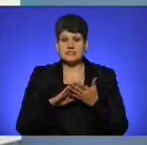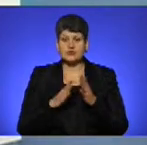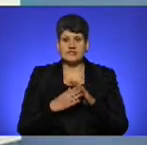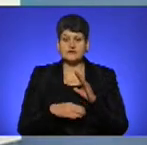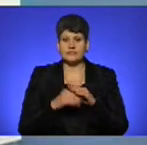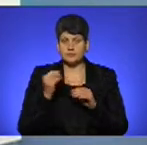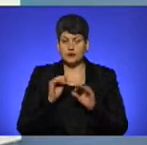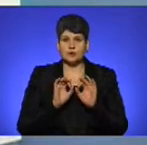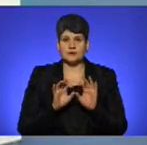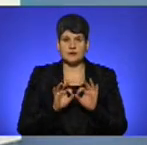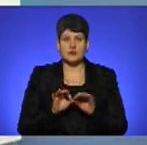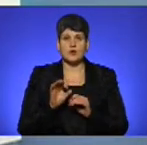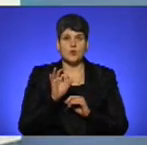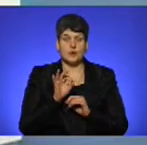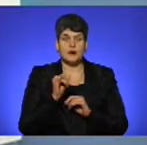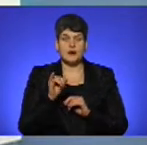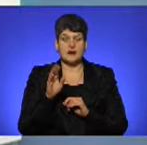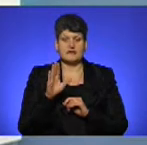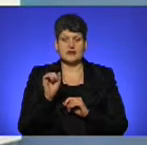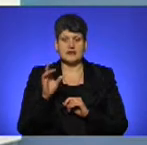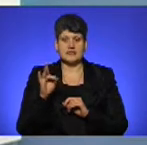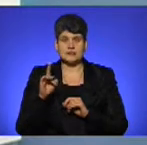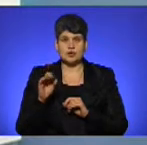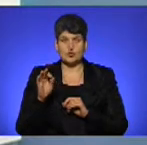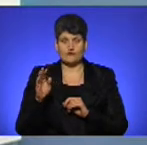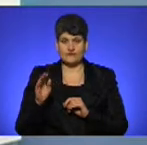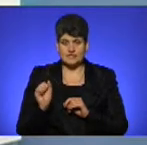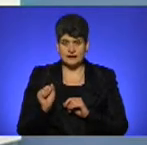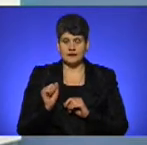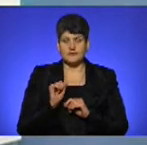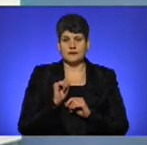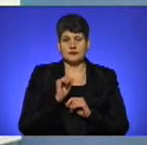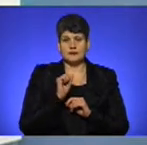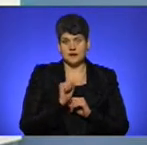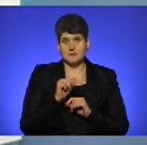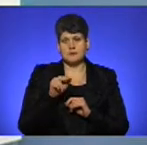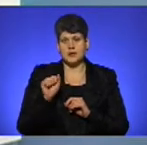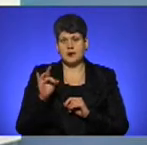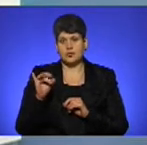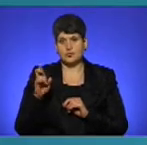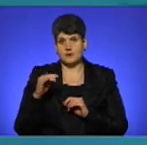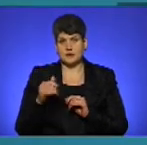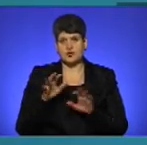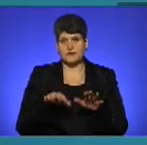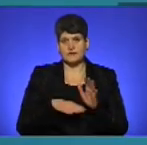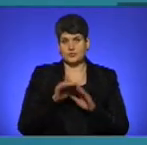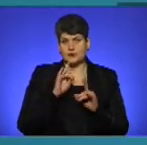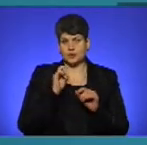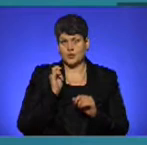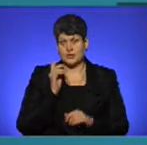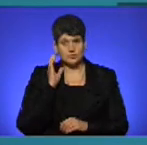Україні прокоментувала Ольга Айвазовська, голова правління громадської мережі «Опора», та Андрій Поробій, голова Верховної Ради України. Давайте почуємо.